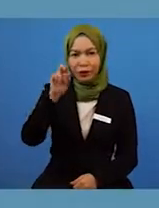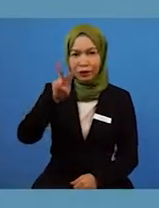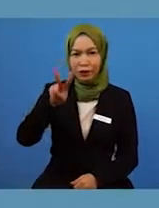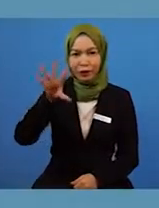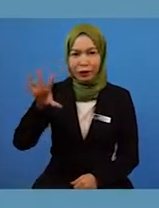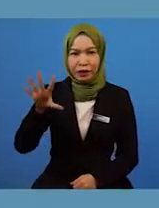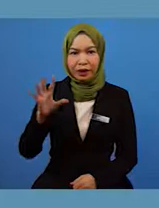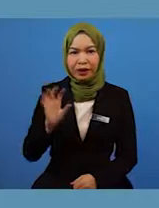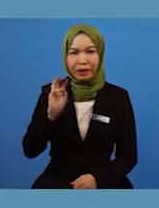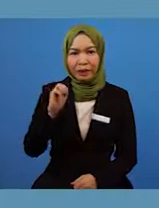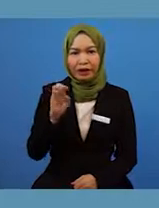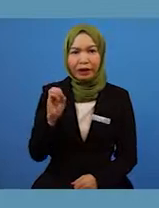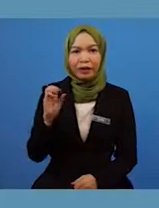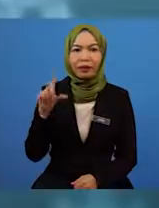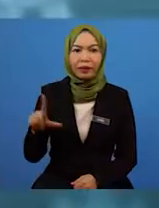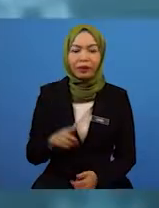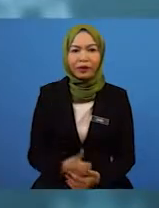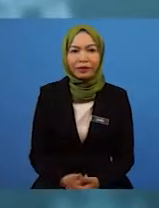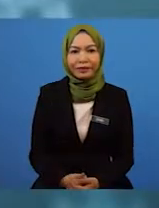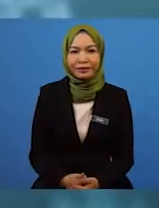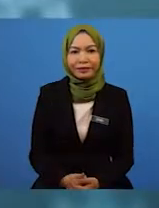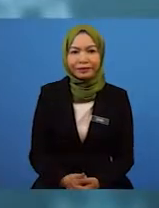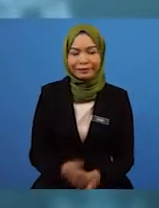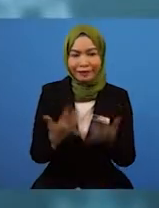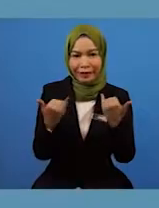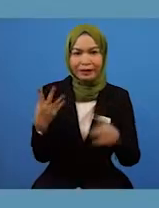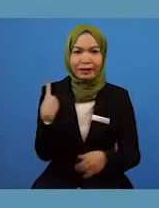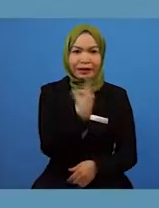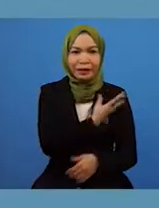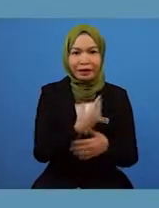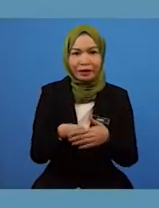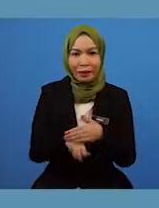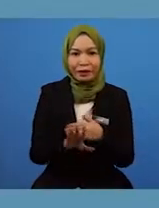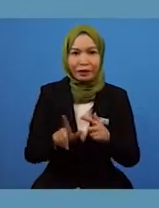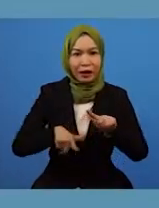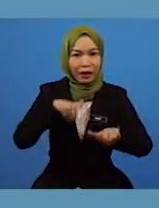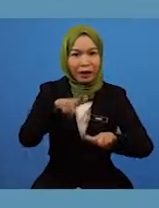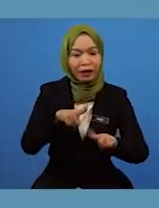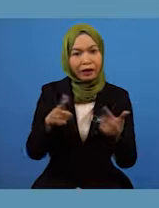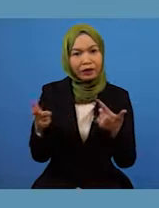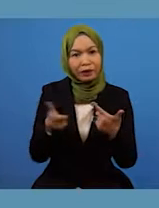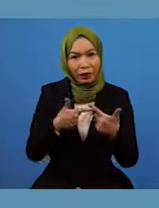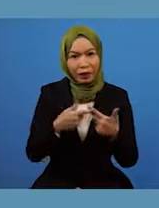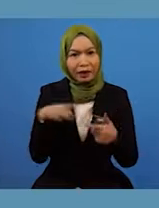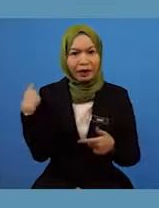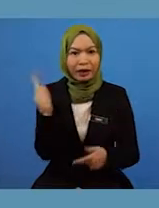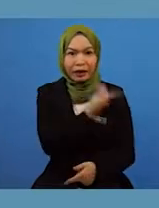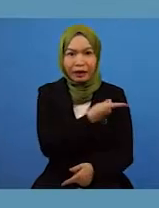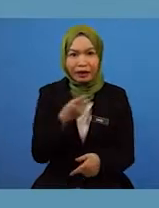0.025 mol. Okey. Sekarang kita masuk ke langkah kedua. Kita kira